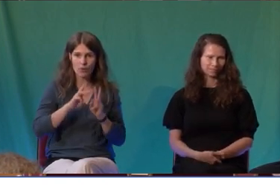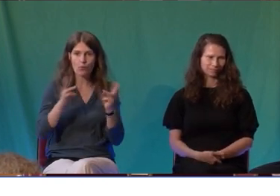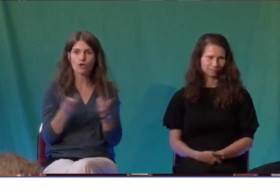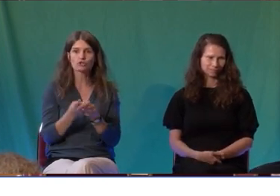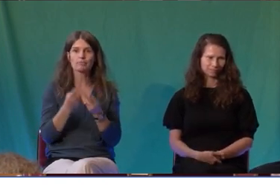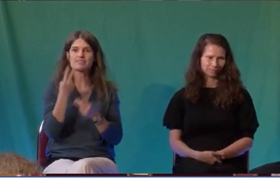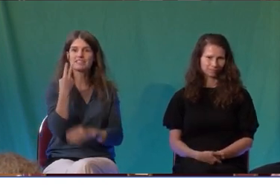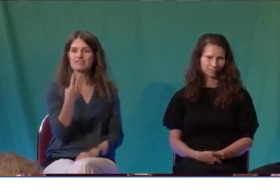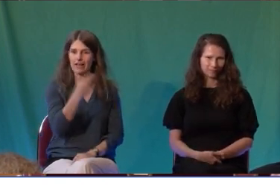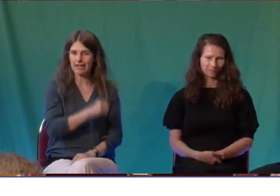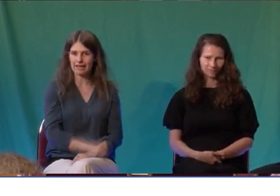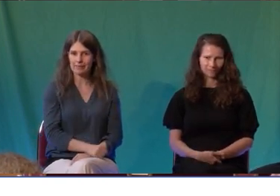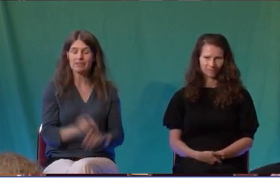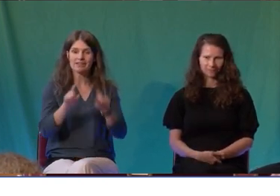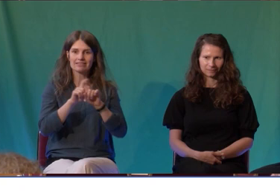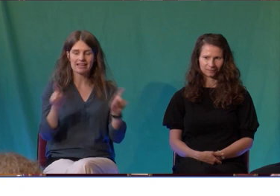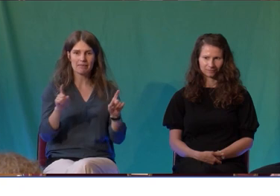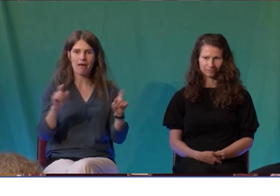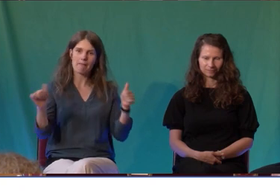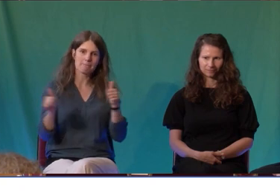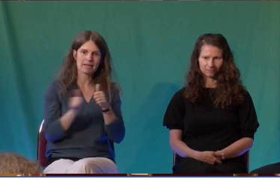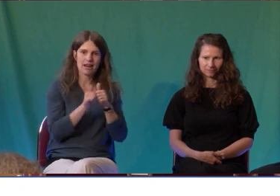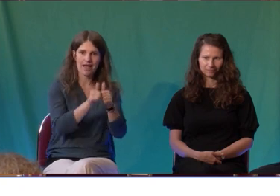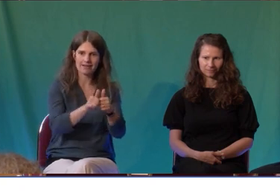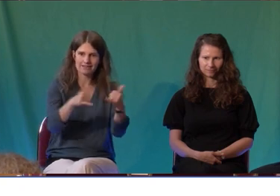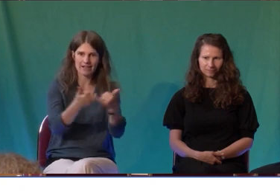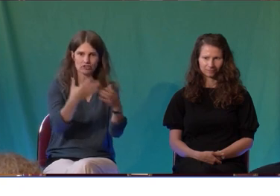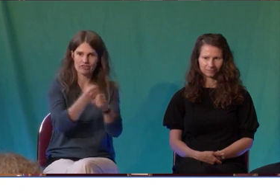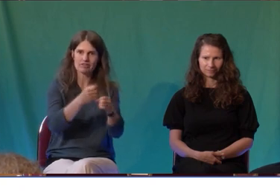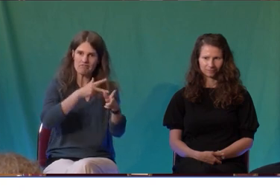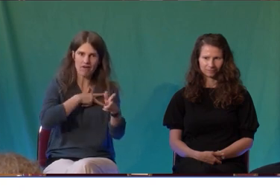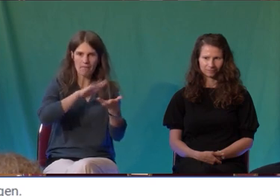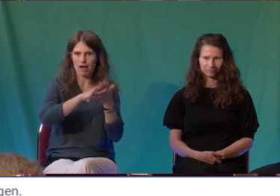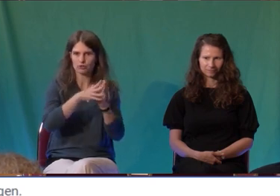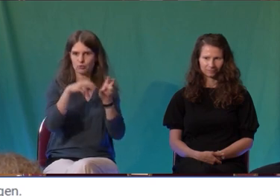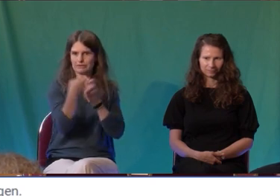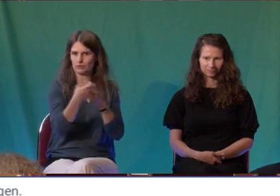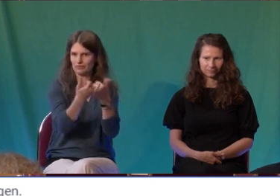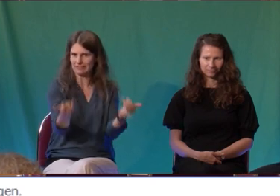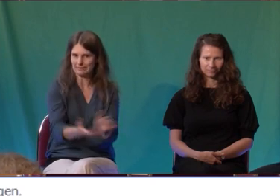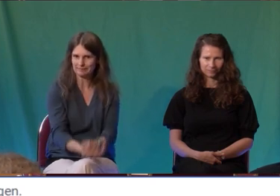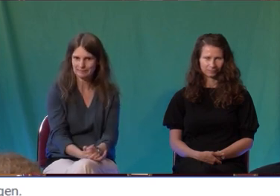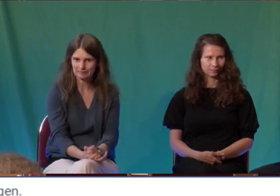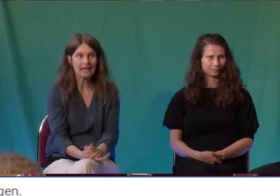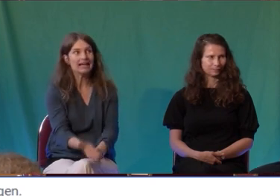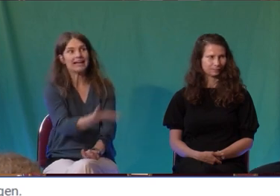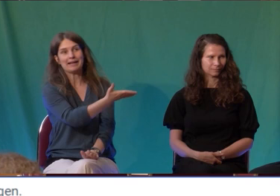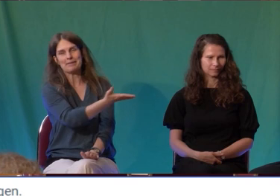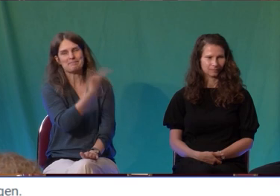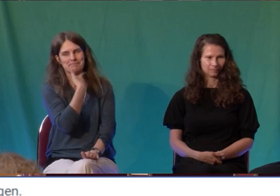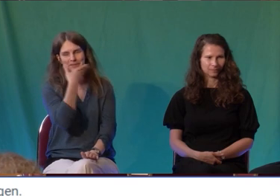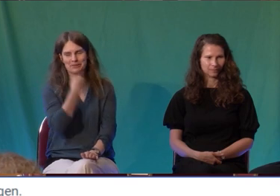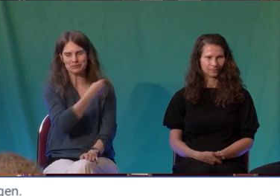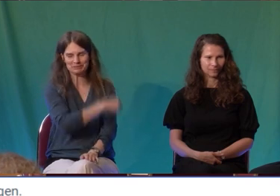der sich mit begleiteter Elternschaft in der Praxis befasst hat sehr